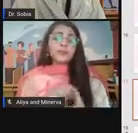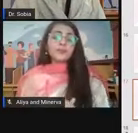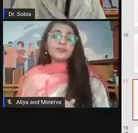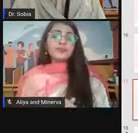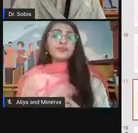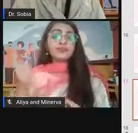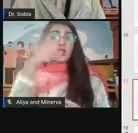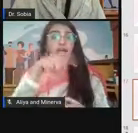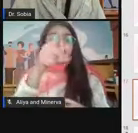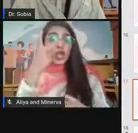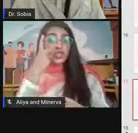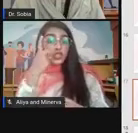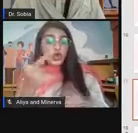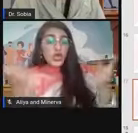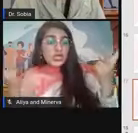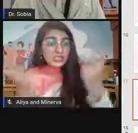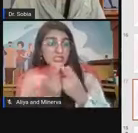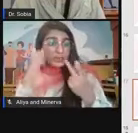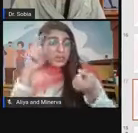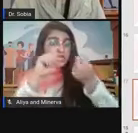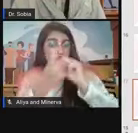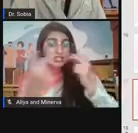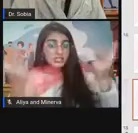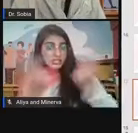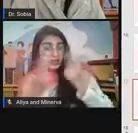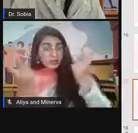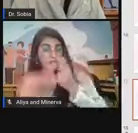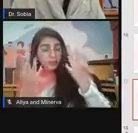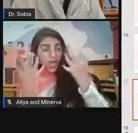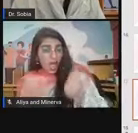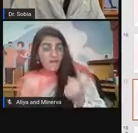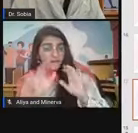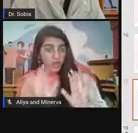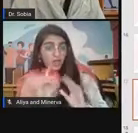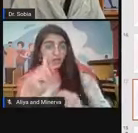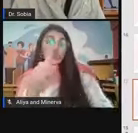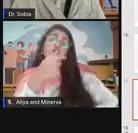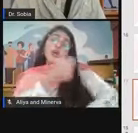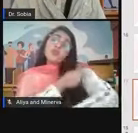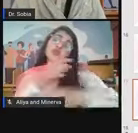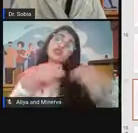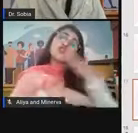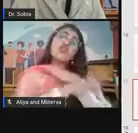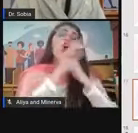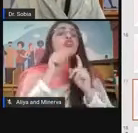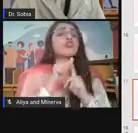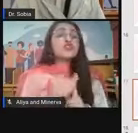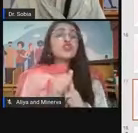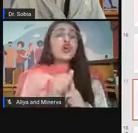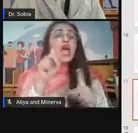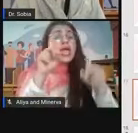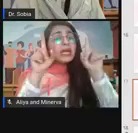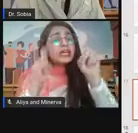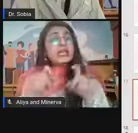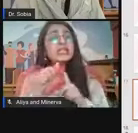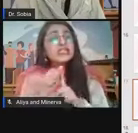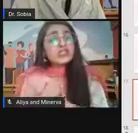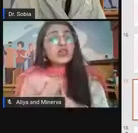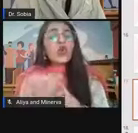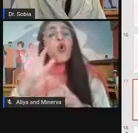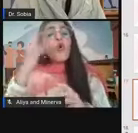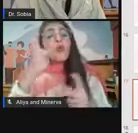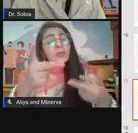आप इसमें से किसी भी किस्म का कोई चेंज नोट कर रहे हैं सो यू हैव टू गेट yourself evaluated. यू कैन हैव anything among